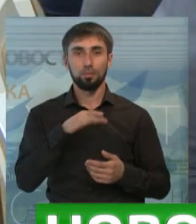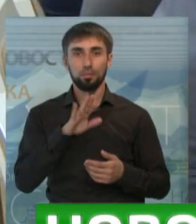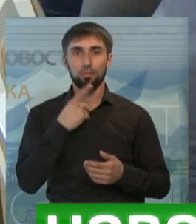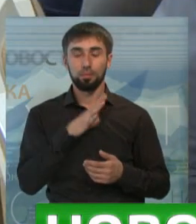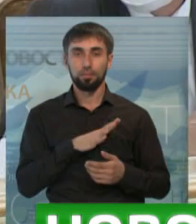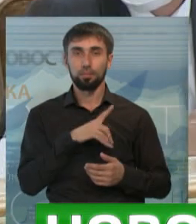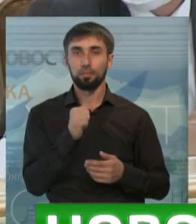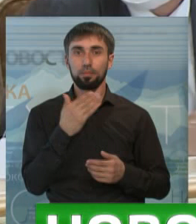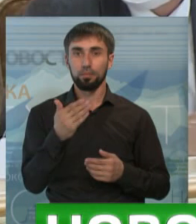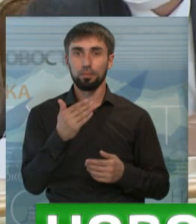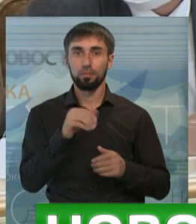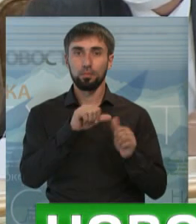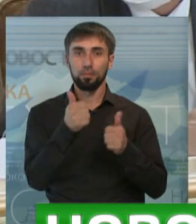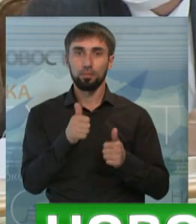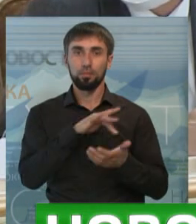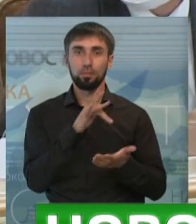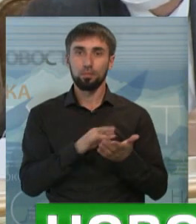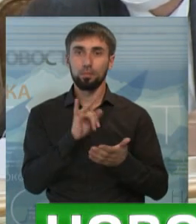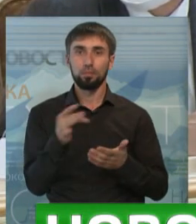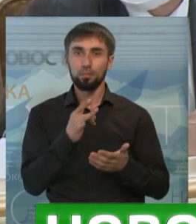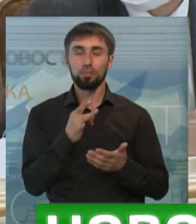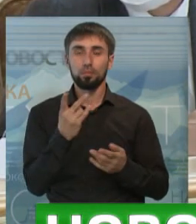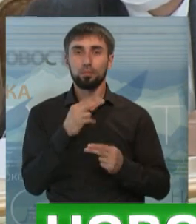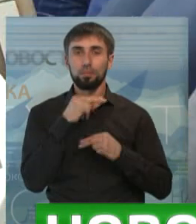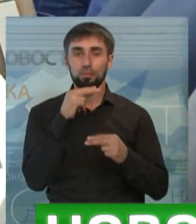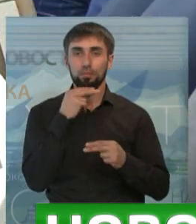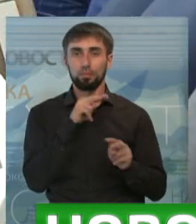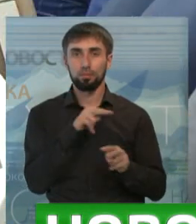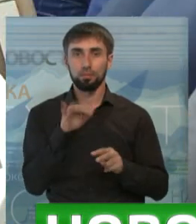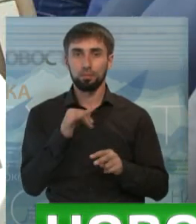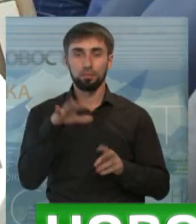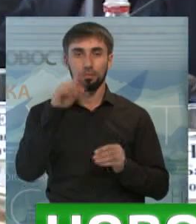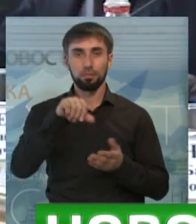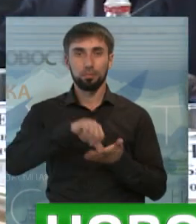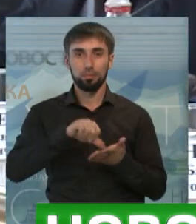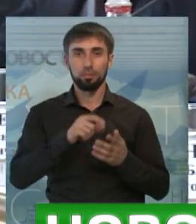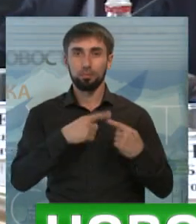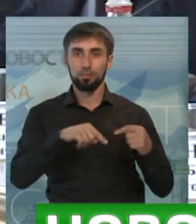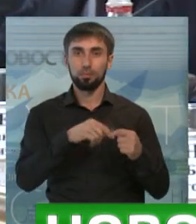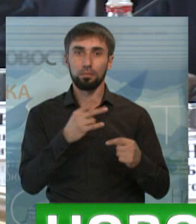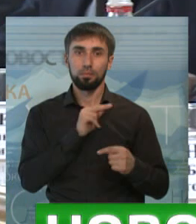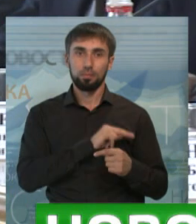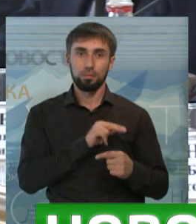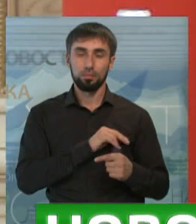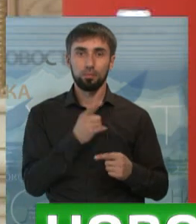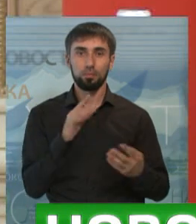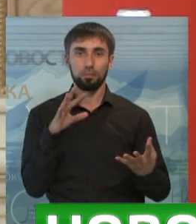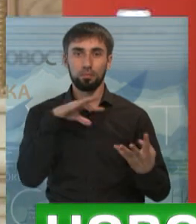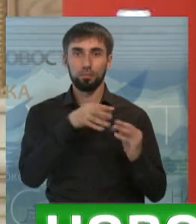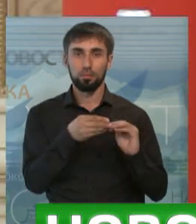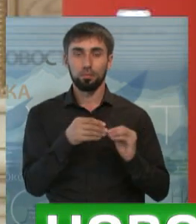отметил что за обликом городов и районов нужно тщательно следить над этим всем сопричастным органам необходимо работать во взаимодействии